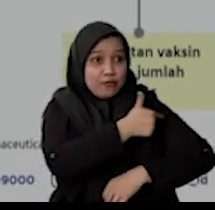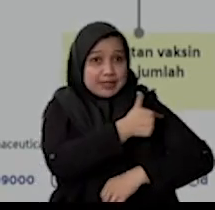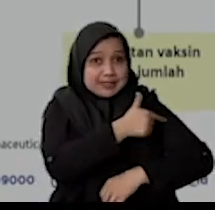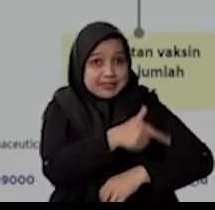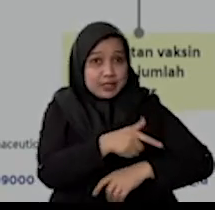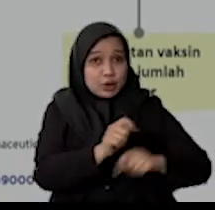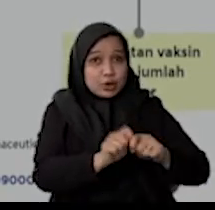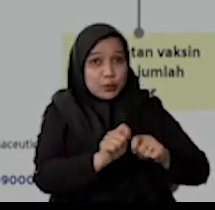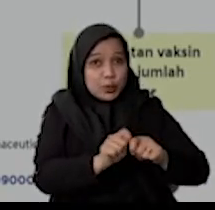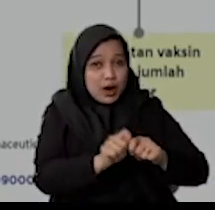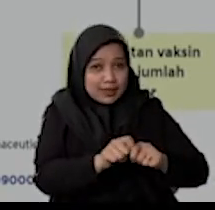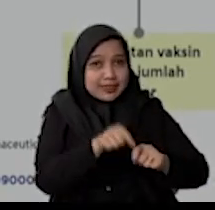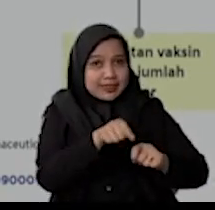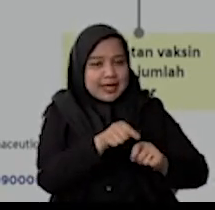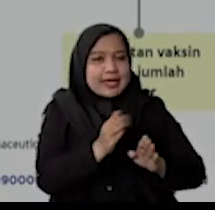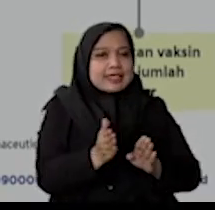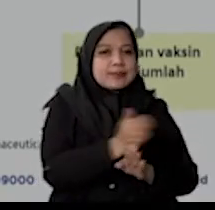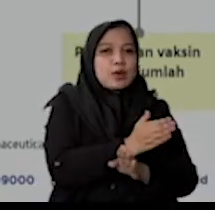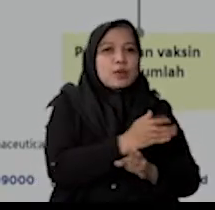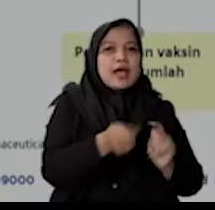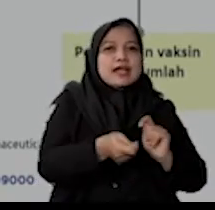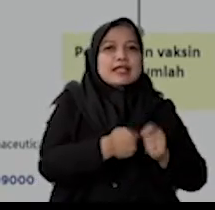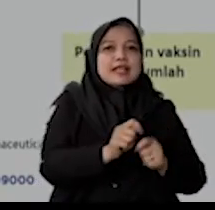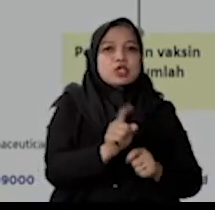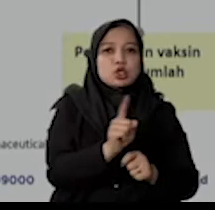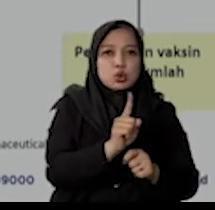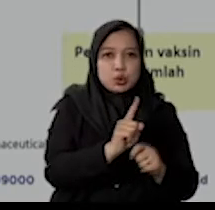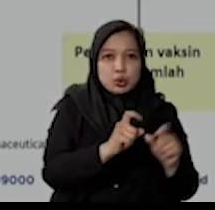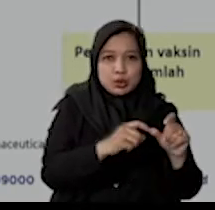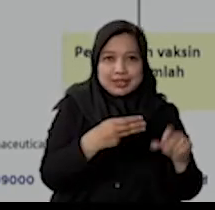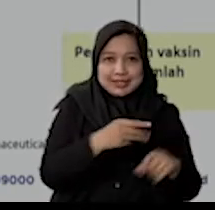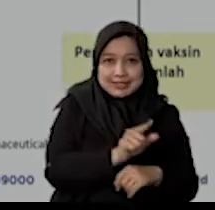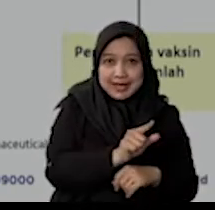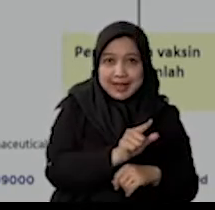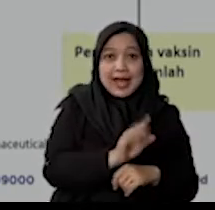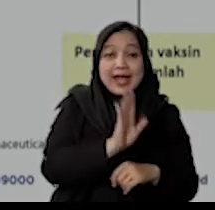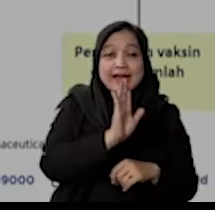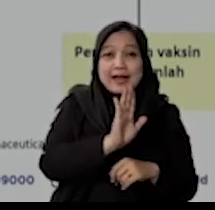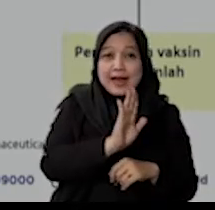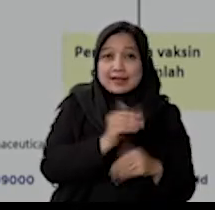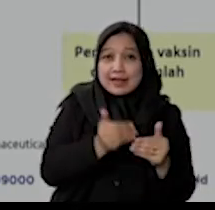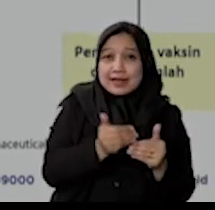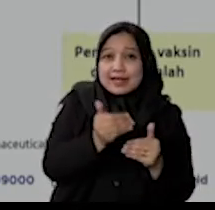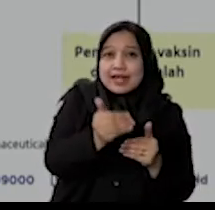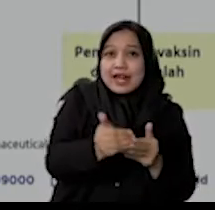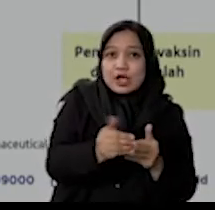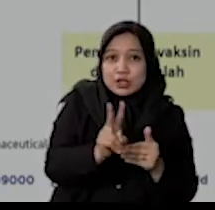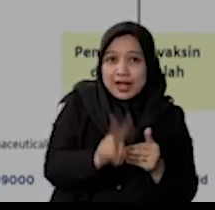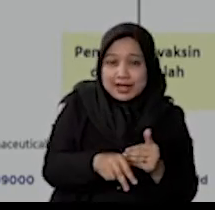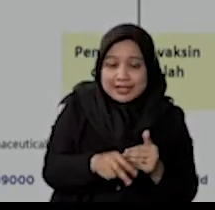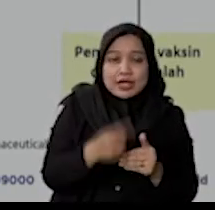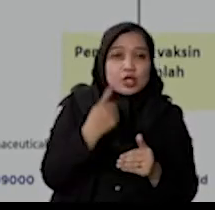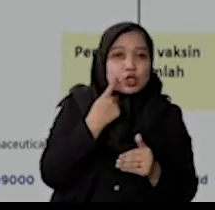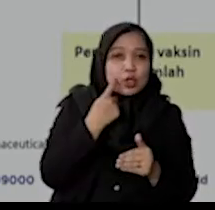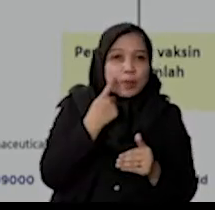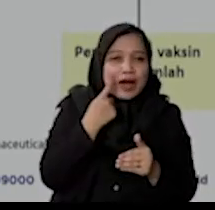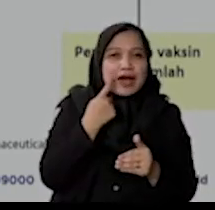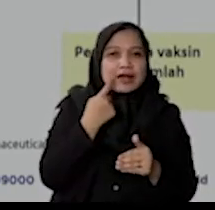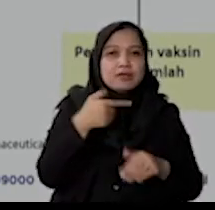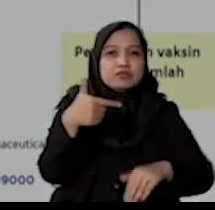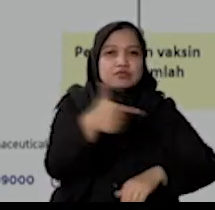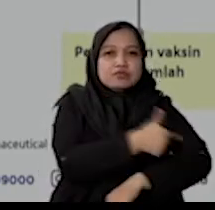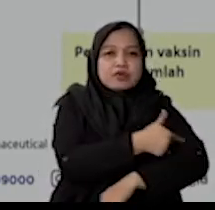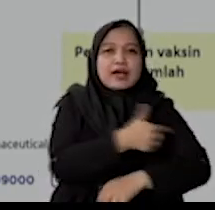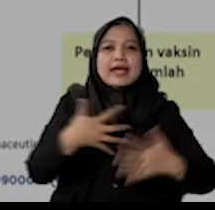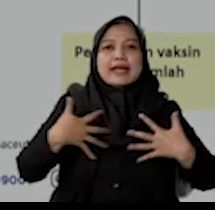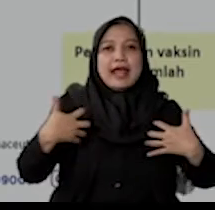itu diuji dulu di dalam sel dan nanti bisa dilanjutkan dengan pada hewan percobaan.